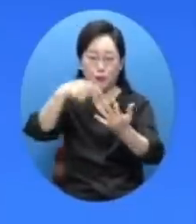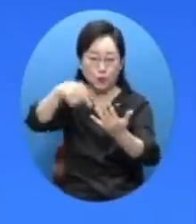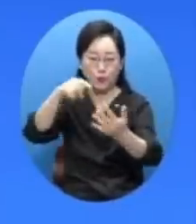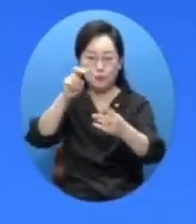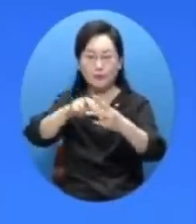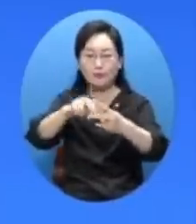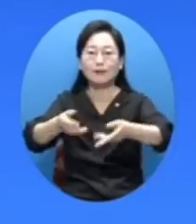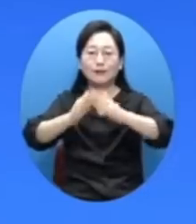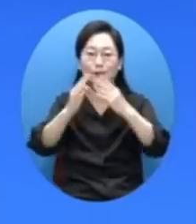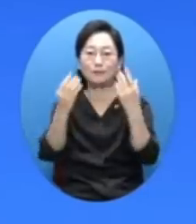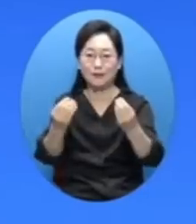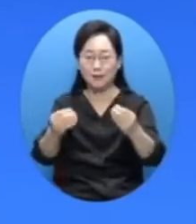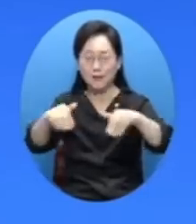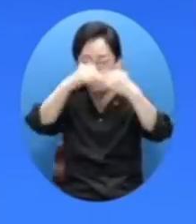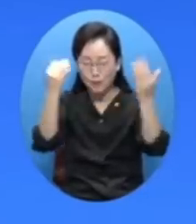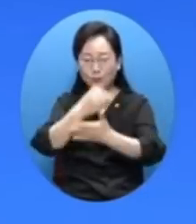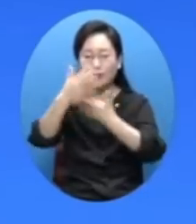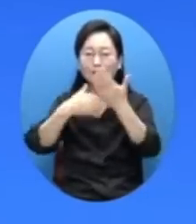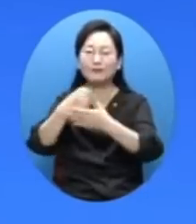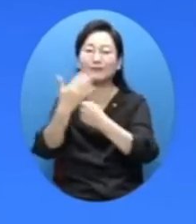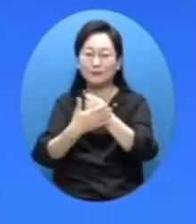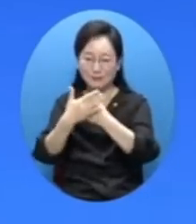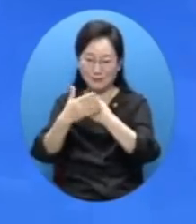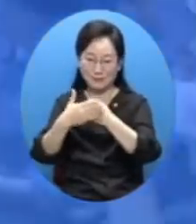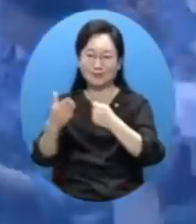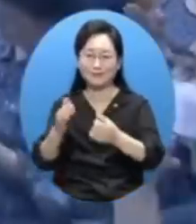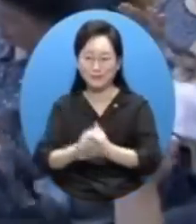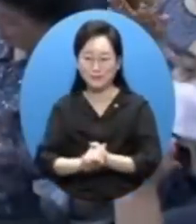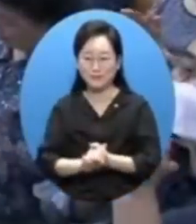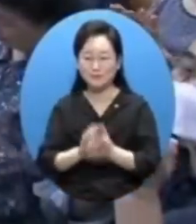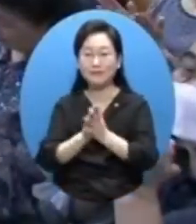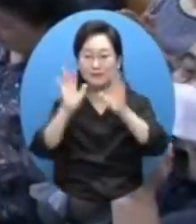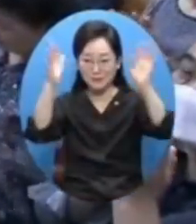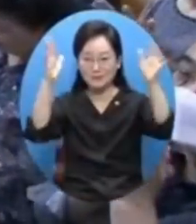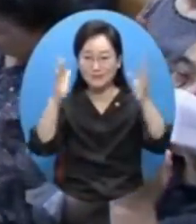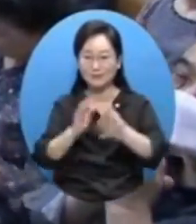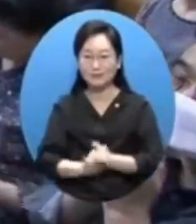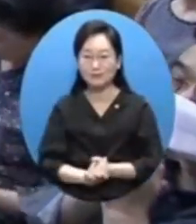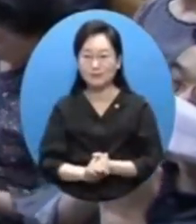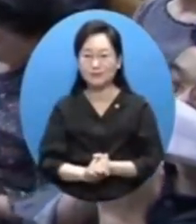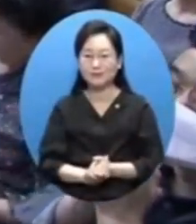세웠습니다 모두 하나님의 은혜입니다 할렐루야